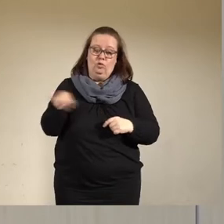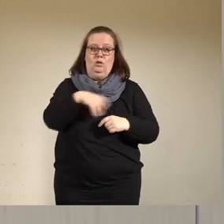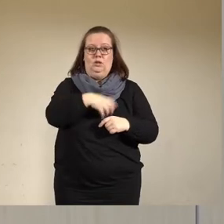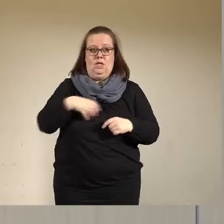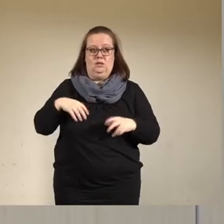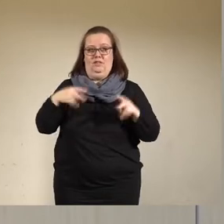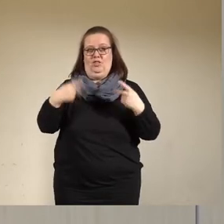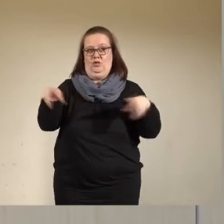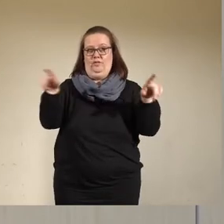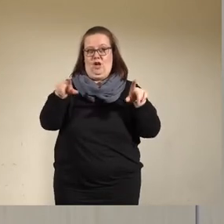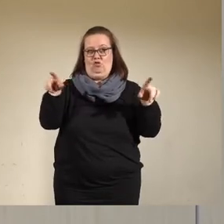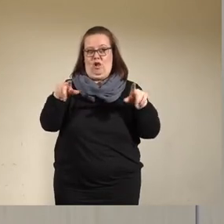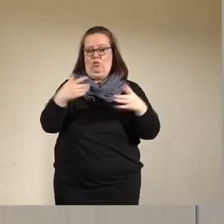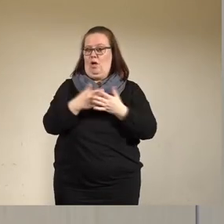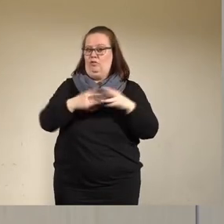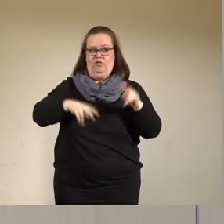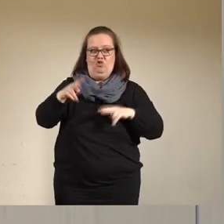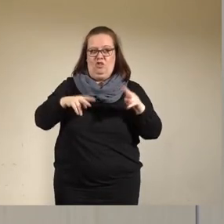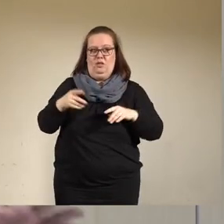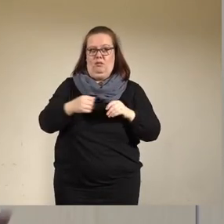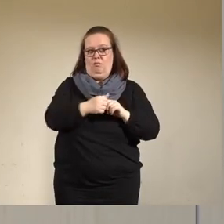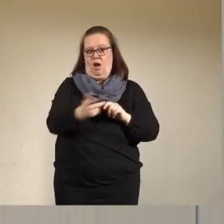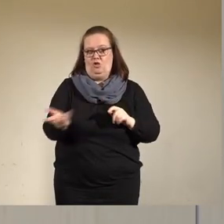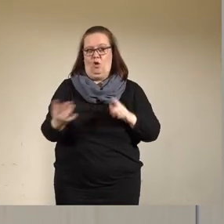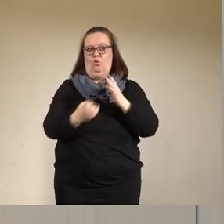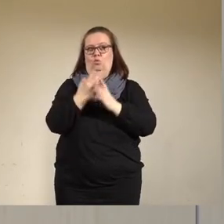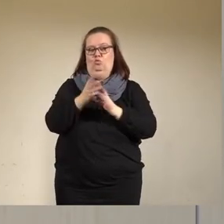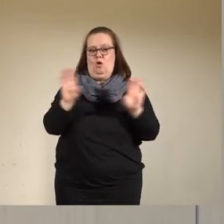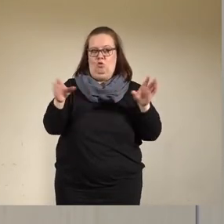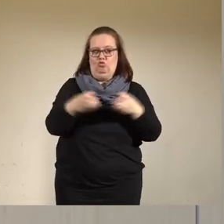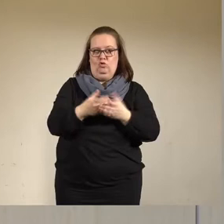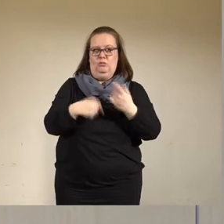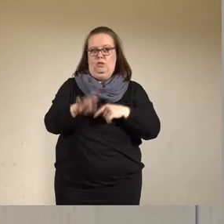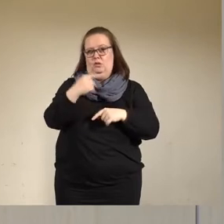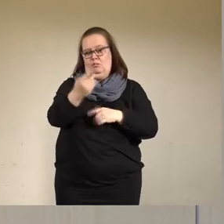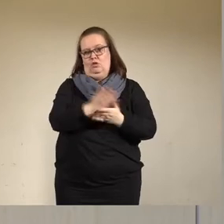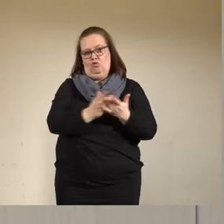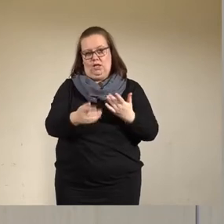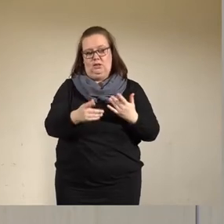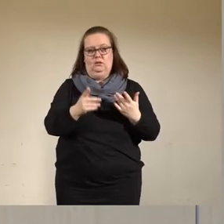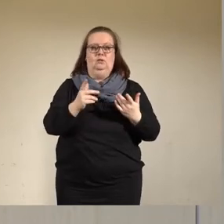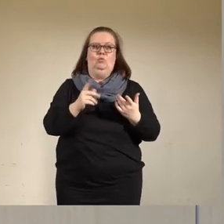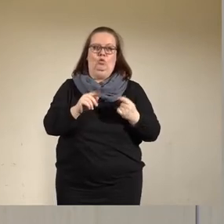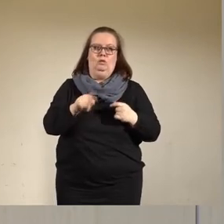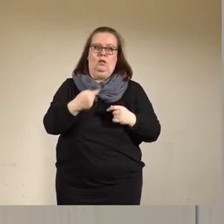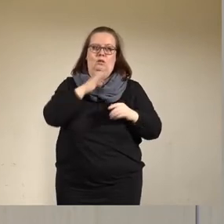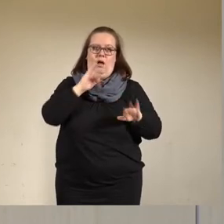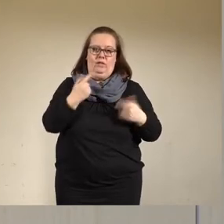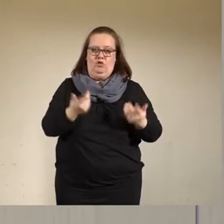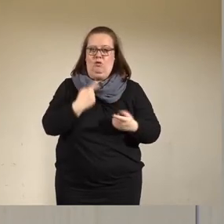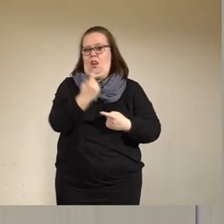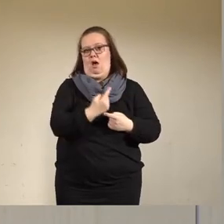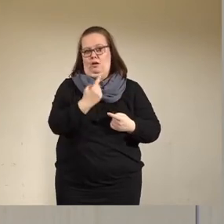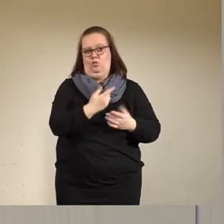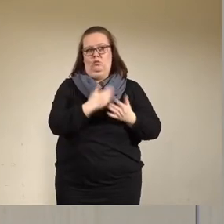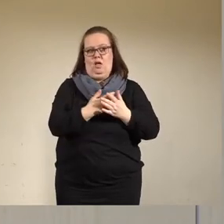Dresden so wichtigen Veranstaltungen unterschiedlichster Couleur, das muss der Kulturausschuss dann mit seiner Weisheit entscheiden, die dürfen wir nicht im Stich